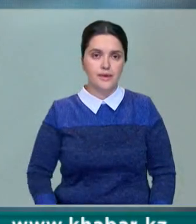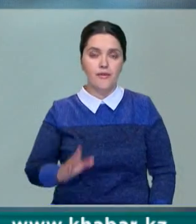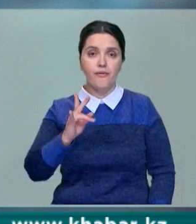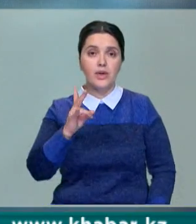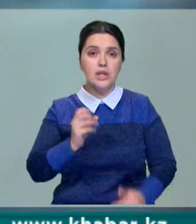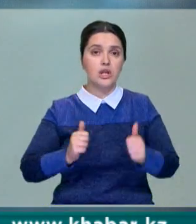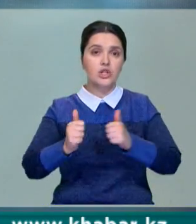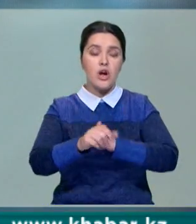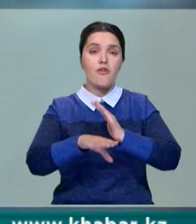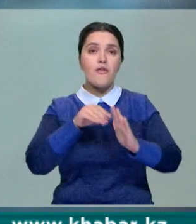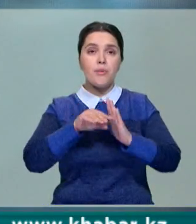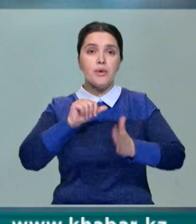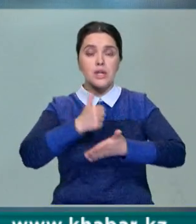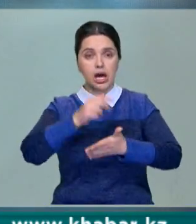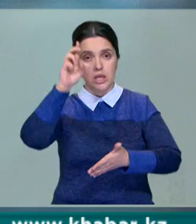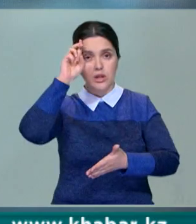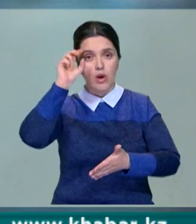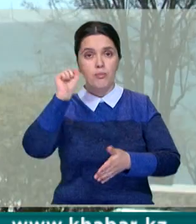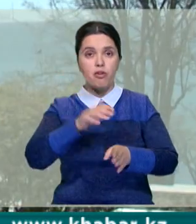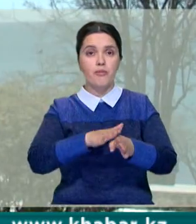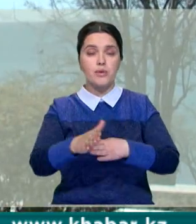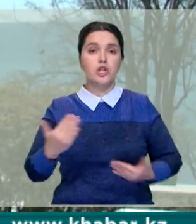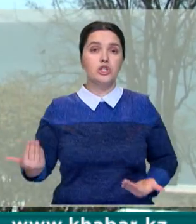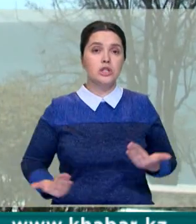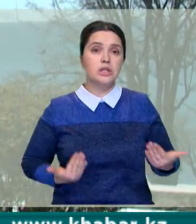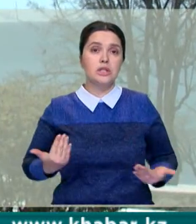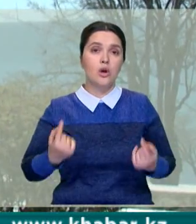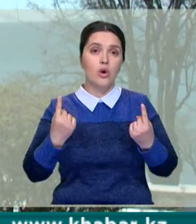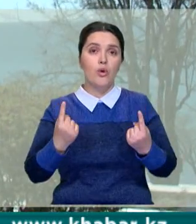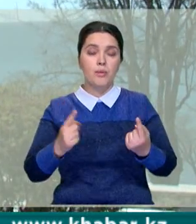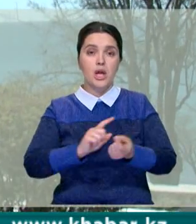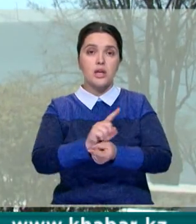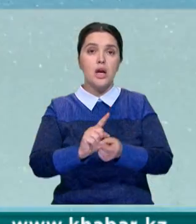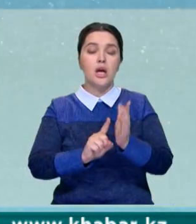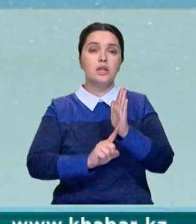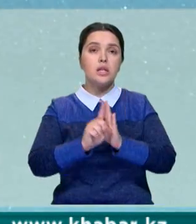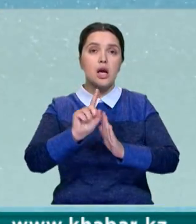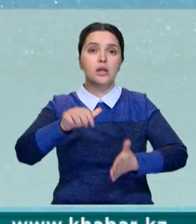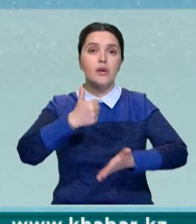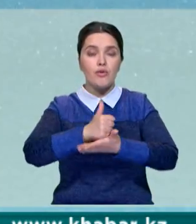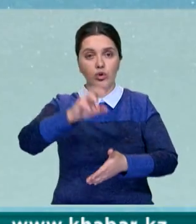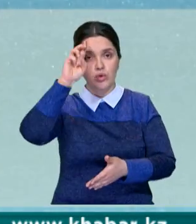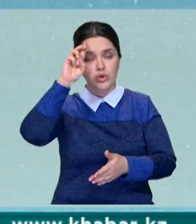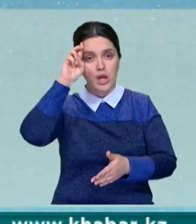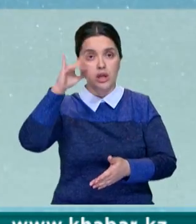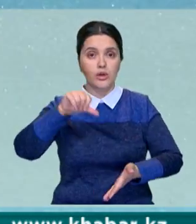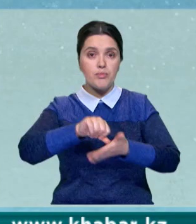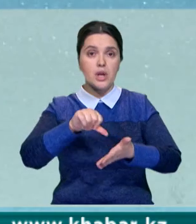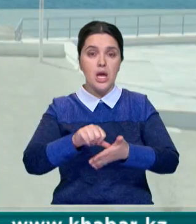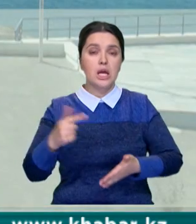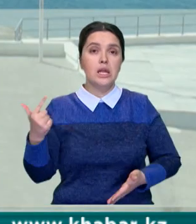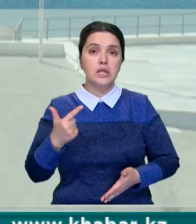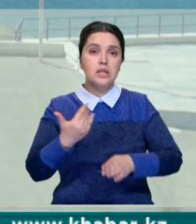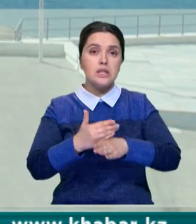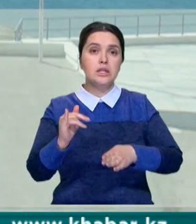Внеочередные выборы президента помогут достойно воплотить в жизнь масштабные реформы, начатые Елбасы. Об этом говорит представитель